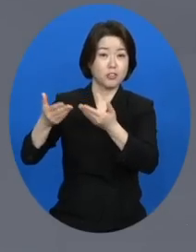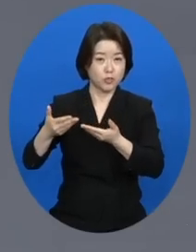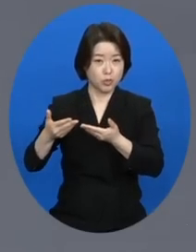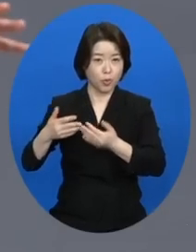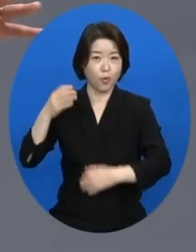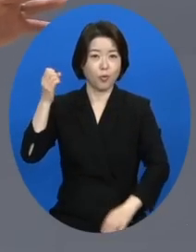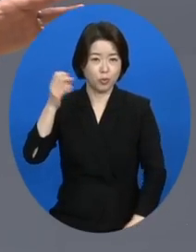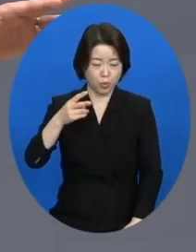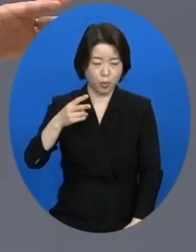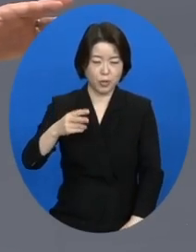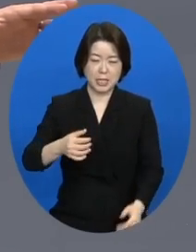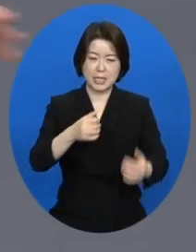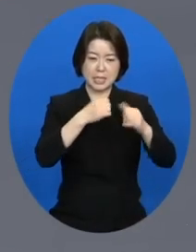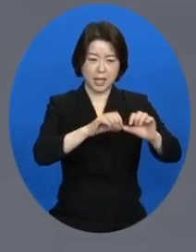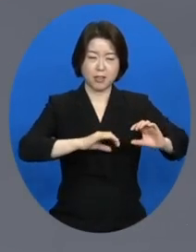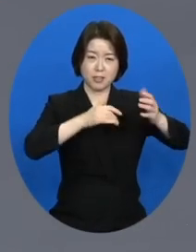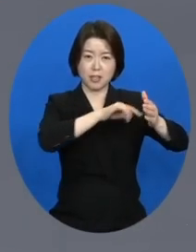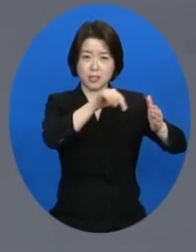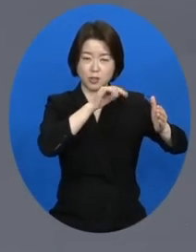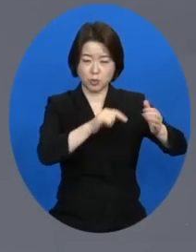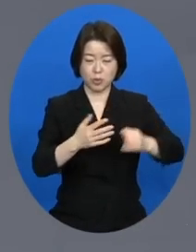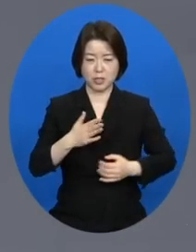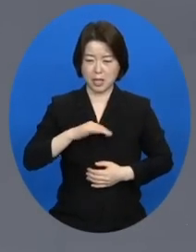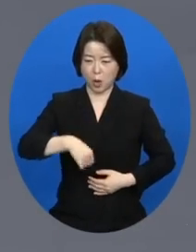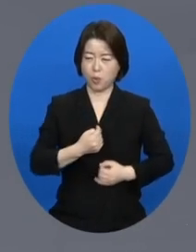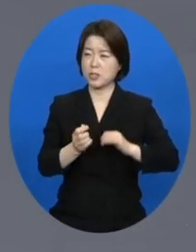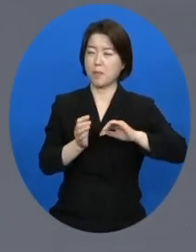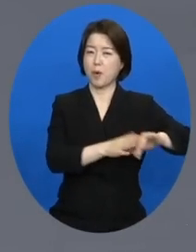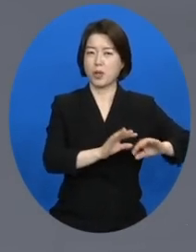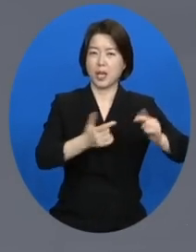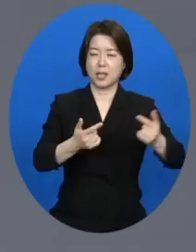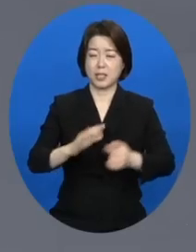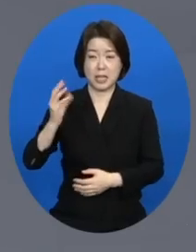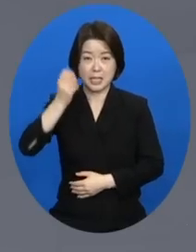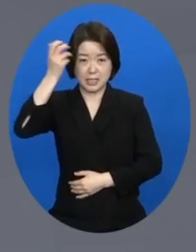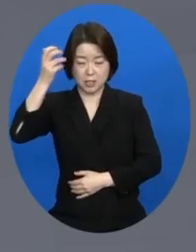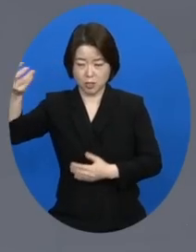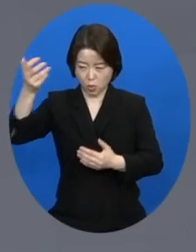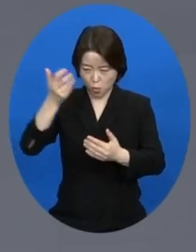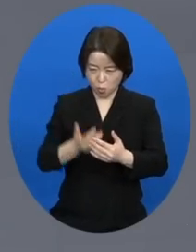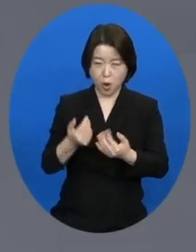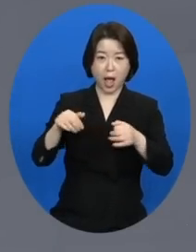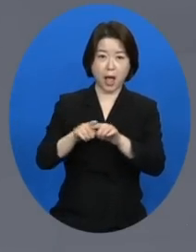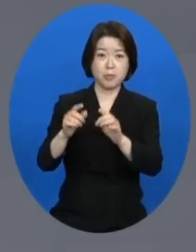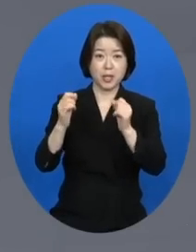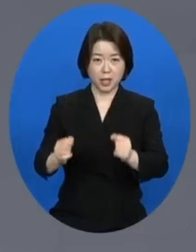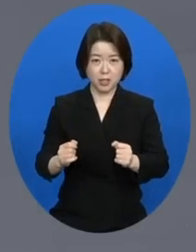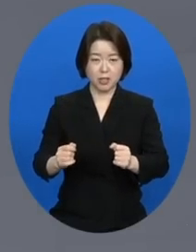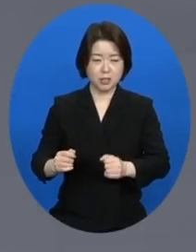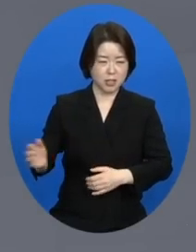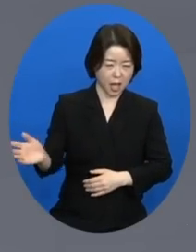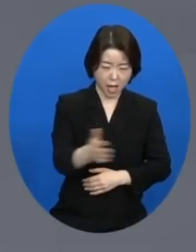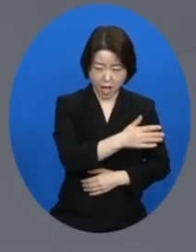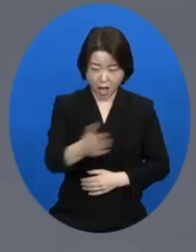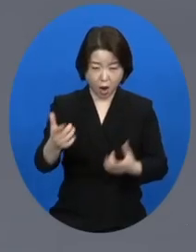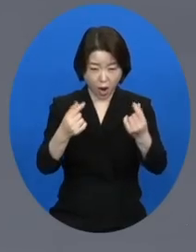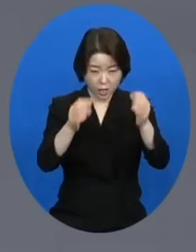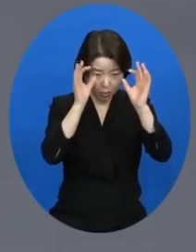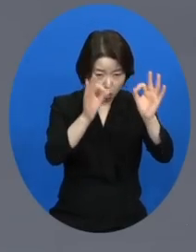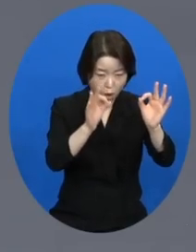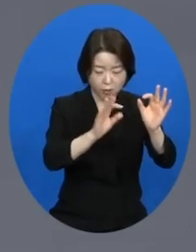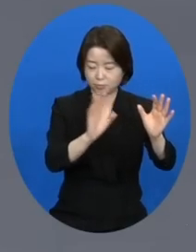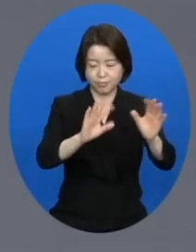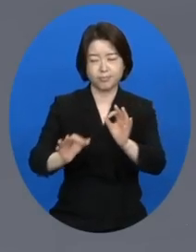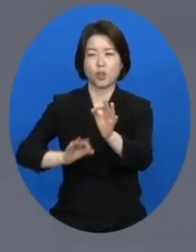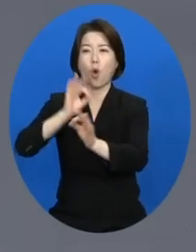또한 이 깨어진 세상 속에서 우리를 혼자 버려두지 않냐고 이제는 성령으로 우리와 함께 계셔서 마치 아무도 없는 것 같지만 그러나